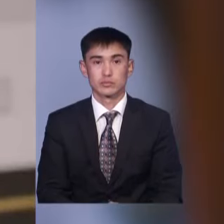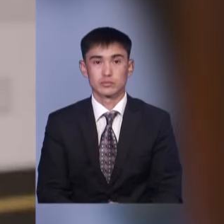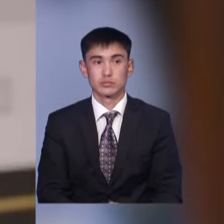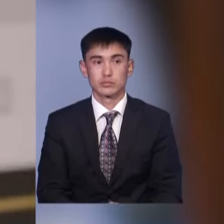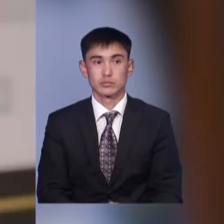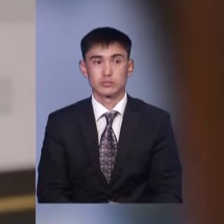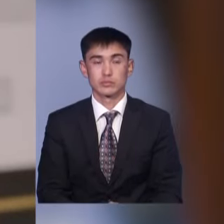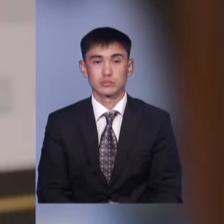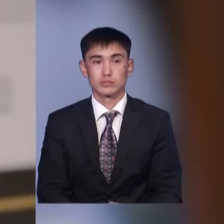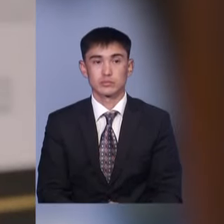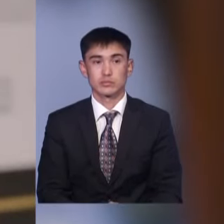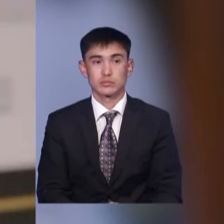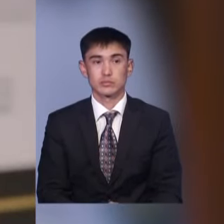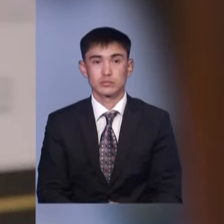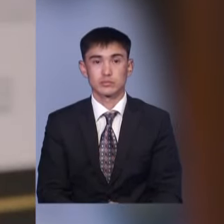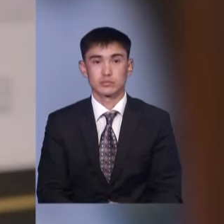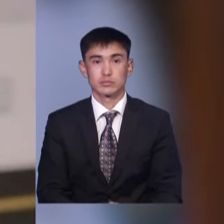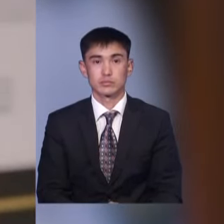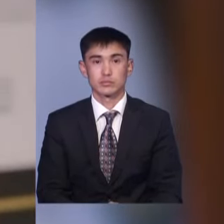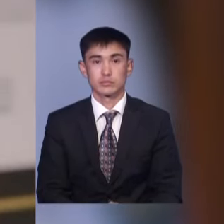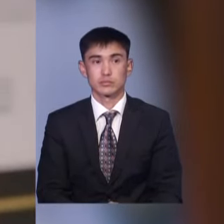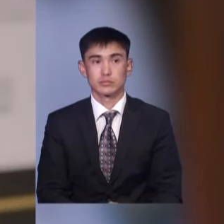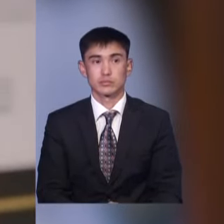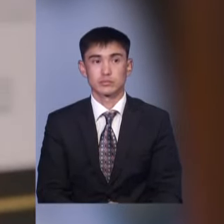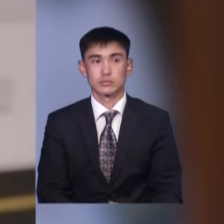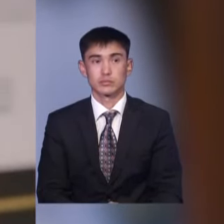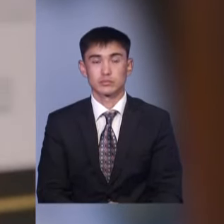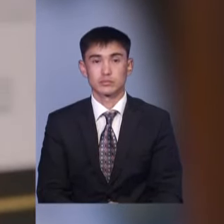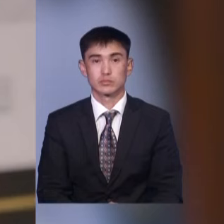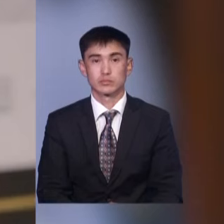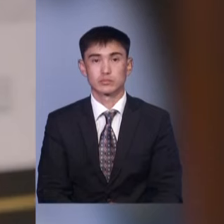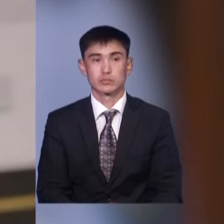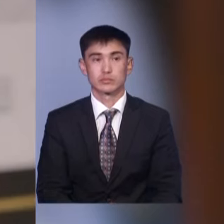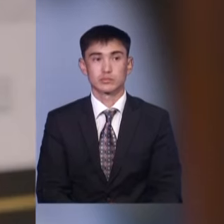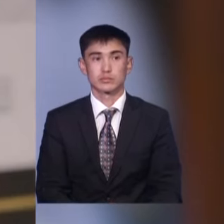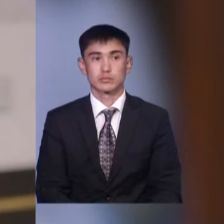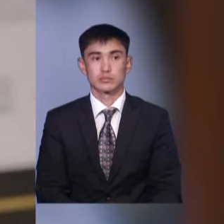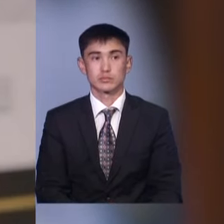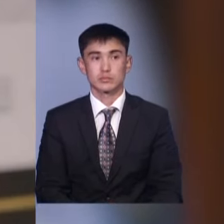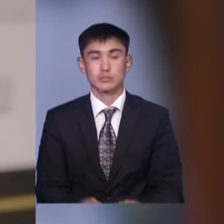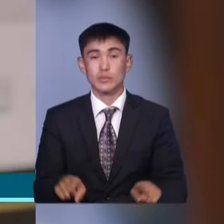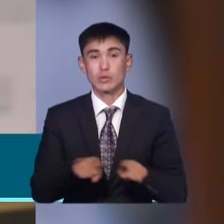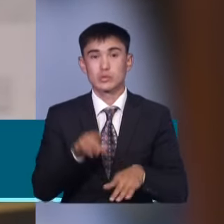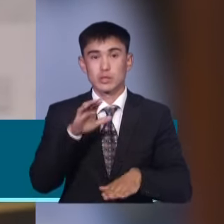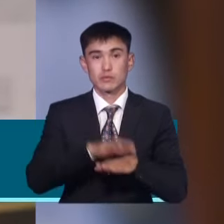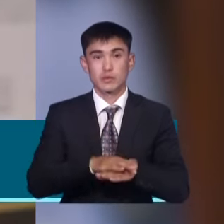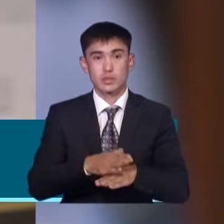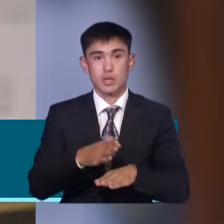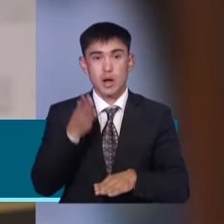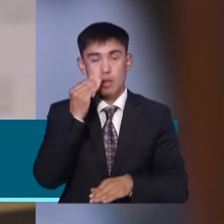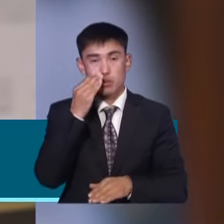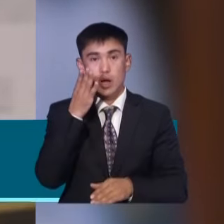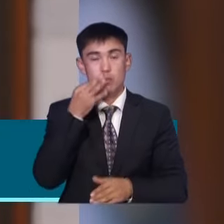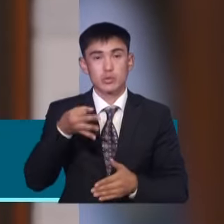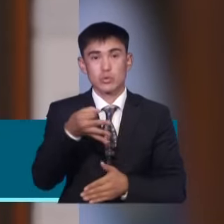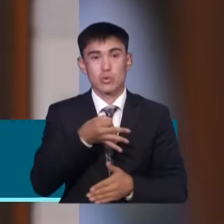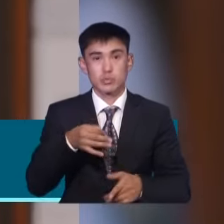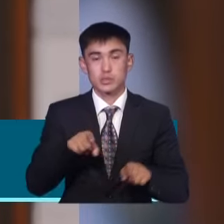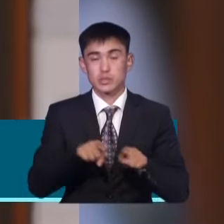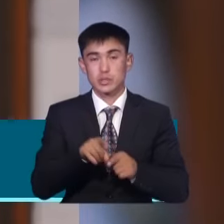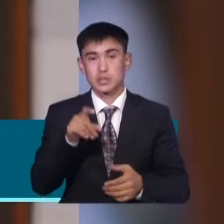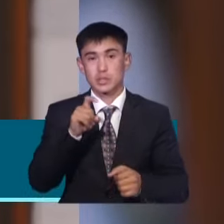В основном такие факты выявлены при перевозке автомашин из города Алматы и Алматинской области в другие регионы.